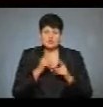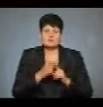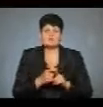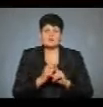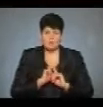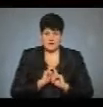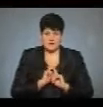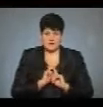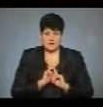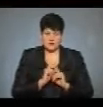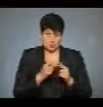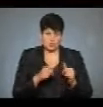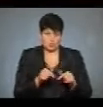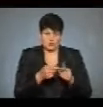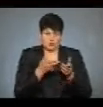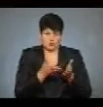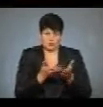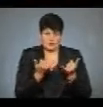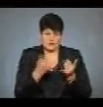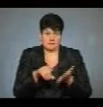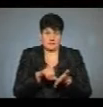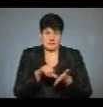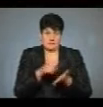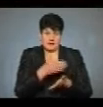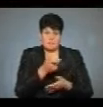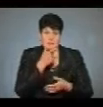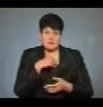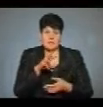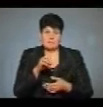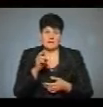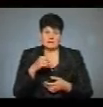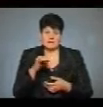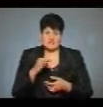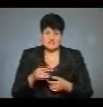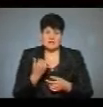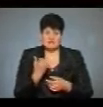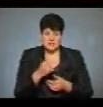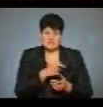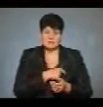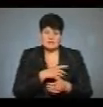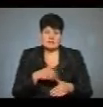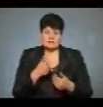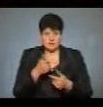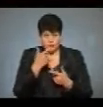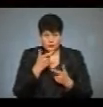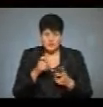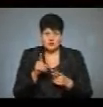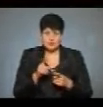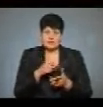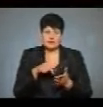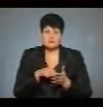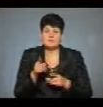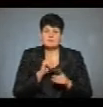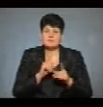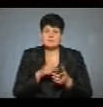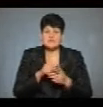відповіла структура, яку зараз представляє пан Мединський. На ваше депутатське звернення повідомляємо, що в Тернопільській міській